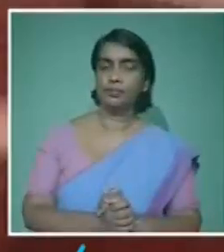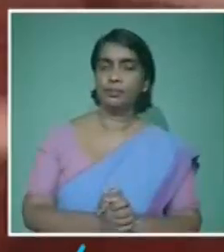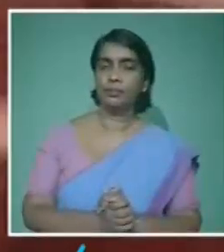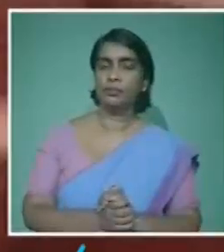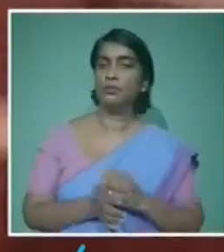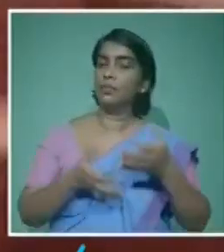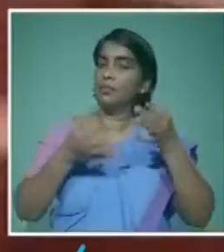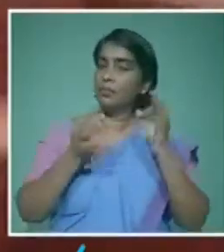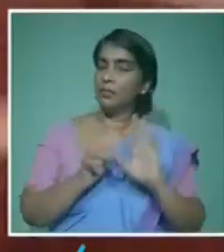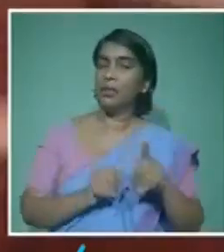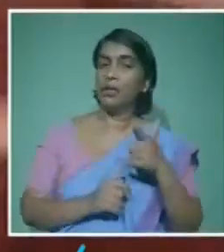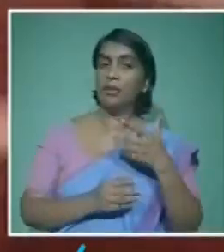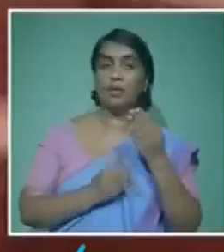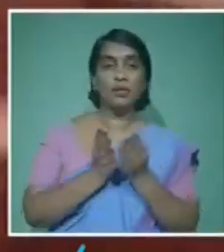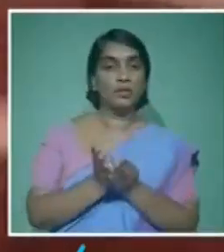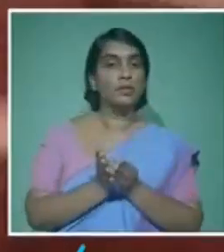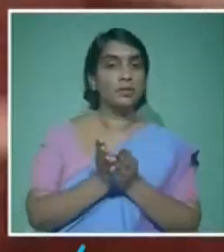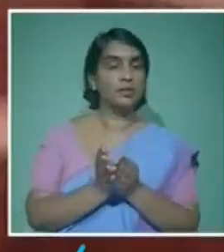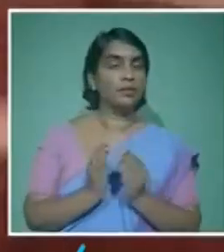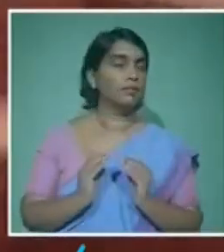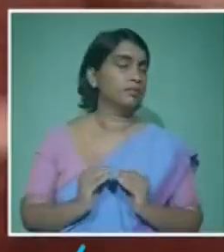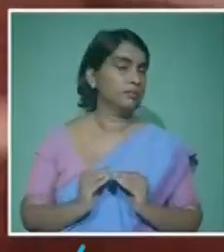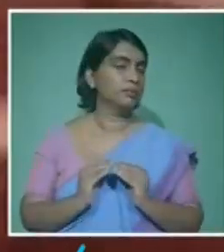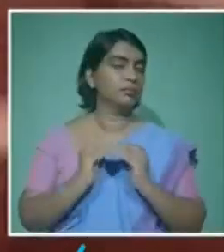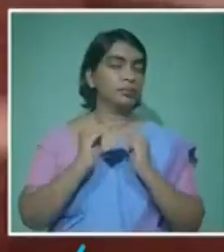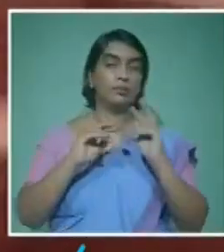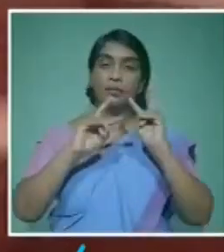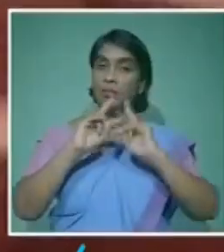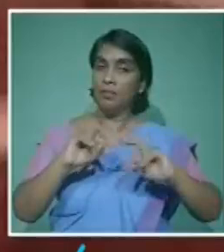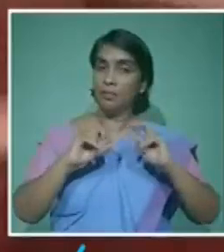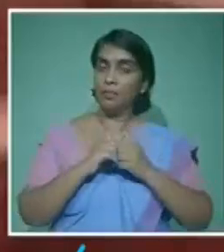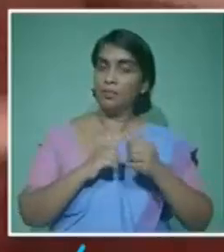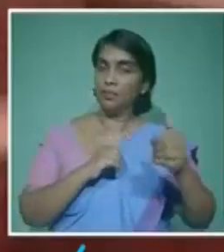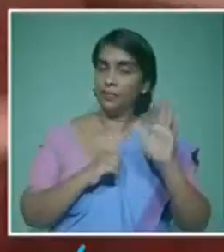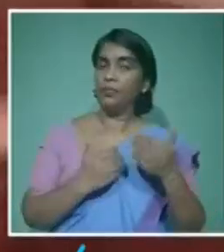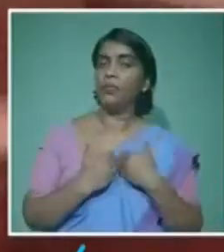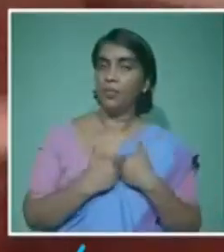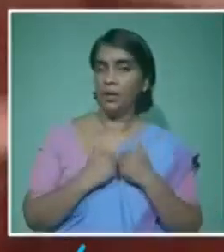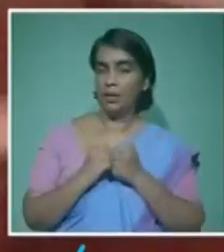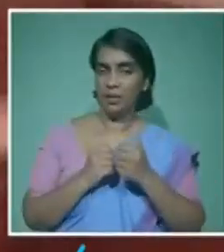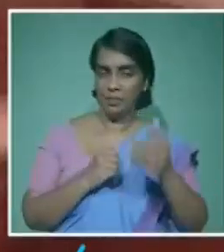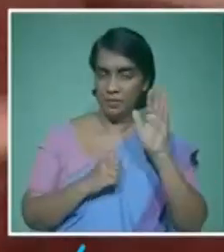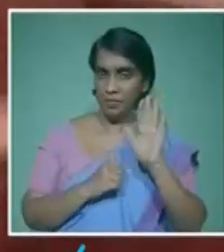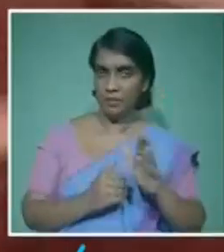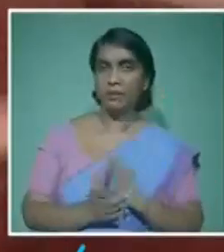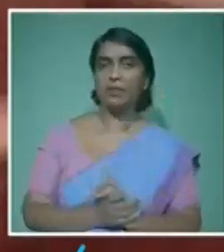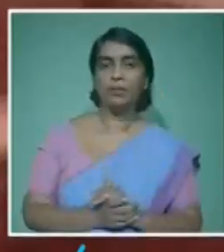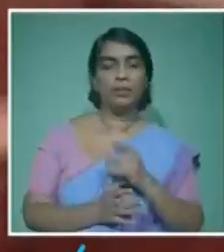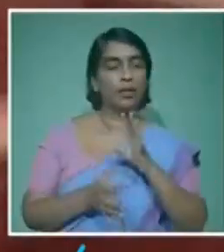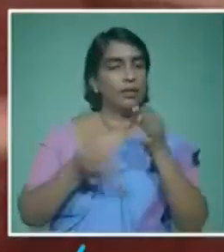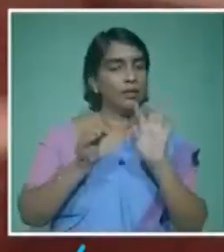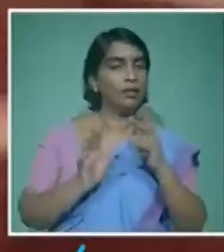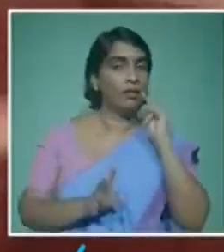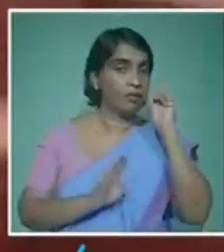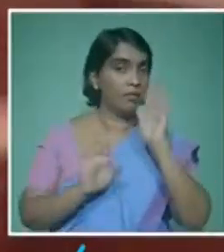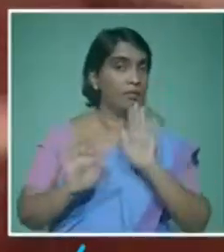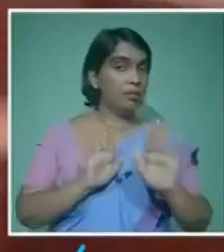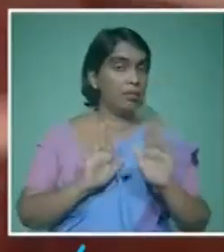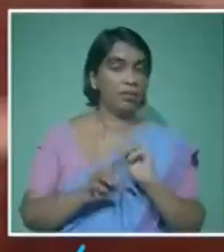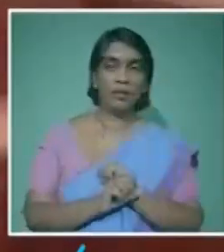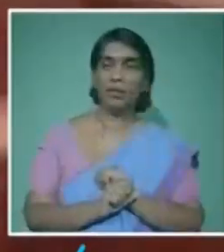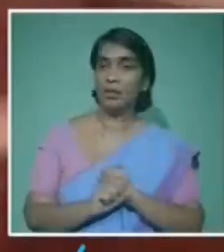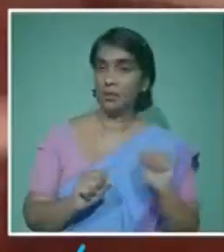அமைவாக நாம் நடவடிக்கைகளை முன்னெடுத்து வருகின்ற நிலையிலும் ஒழுங்கான முகாமைத்துவமின்மை, அதிக அளவிலான கடற்தொழில்